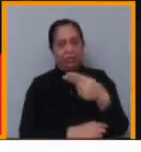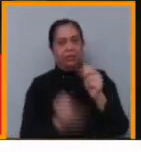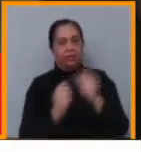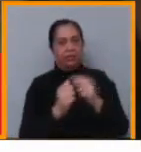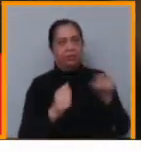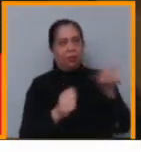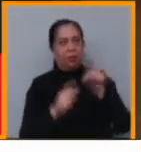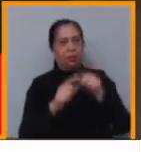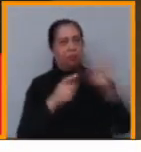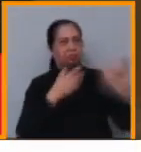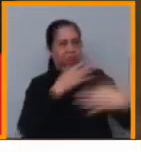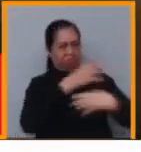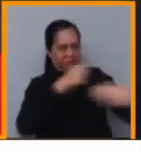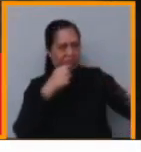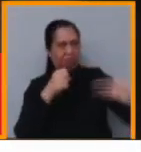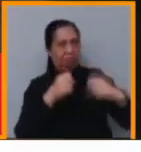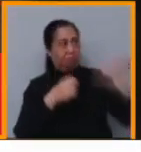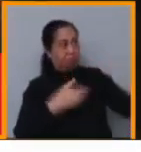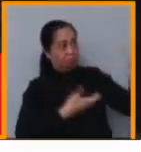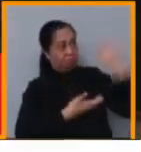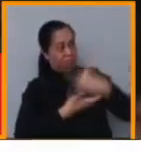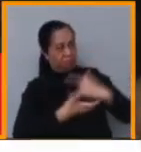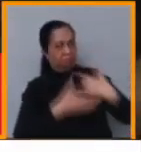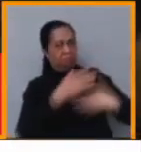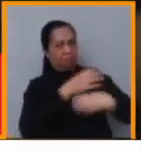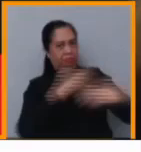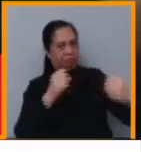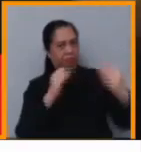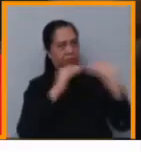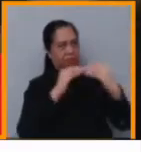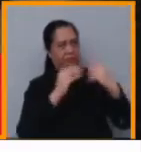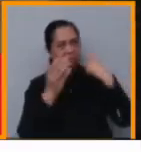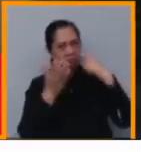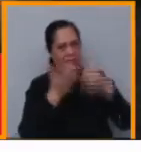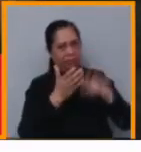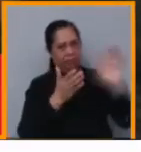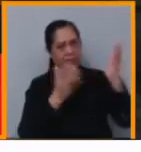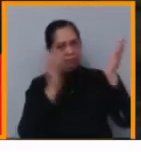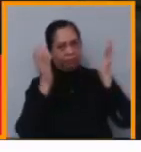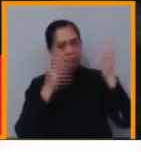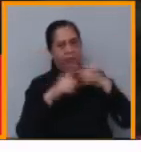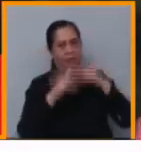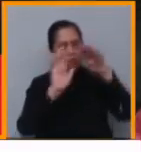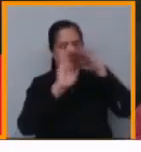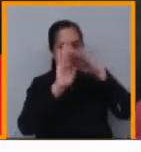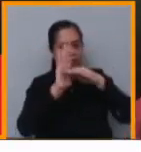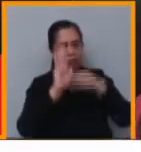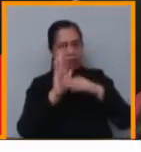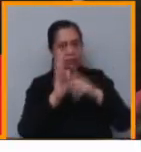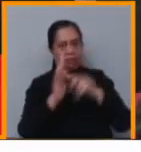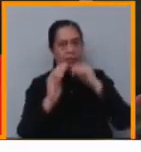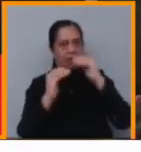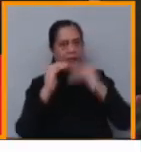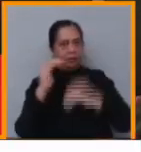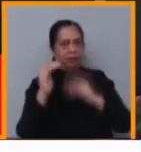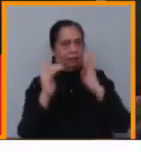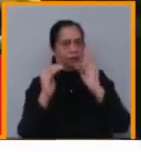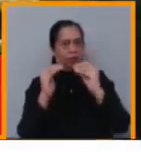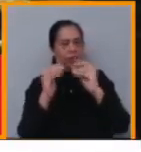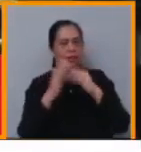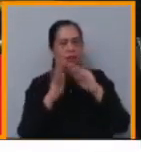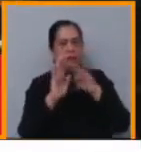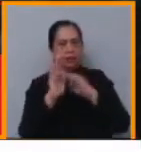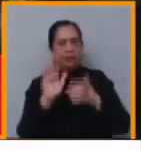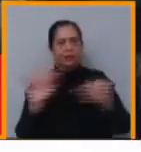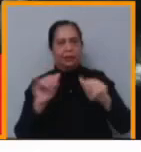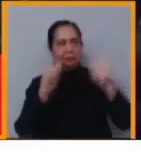vaccine certificate bilang bahagi ng mutual recognition. Sa kanilang listahan, di bababa sa 40 bansa ang may ganitong arrangement sa